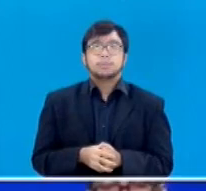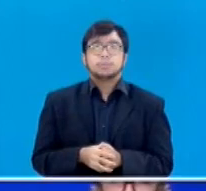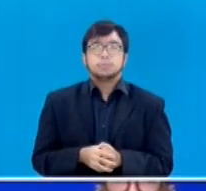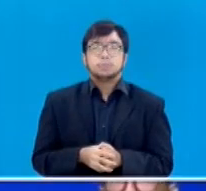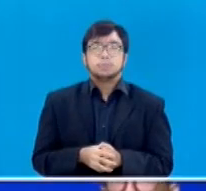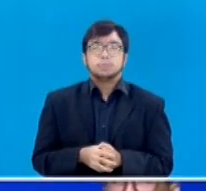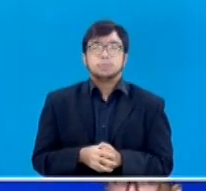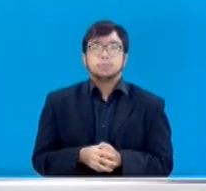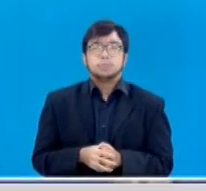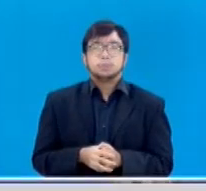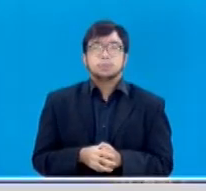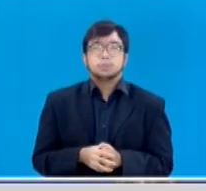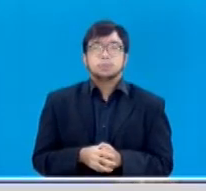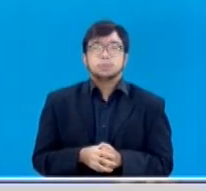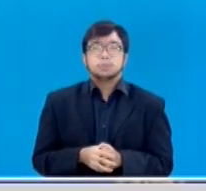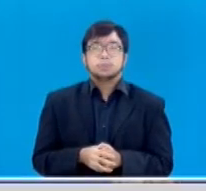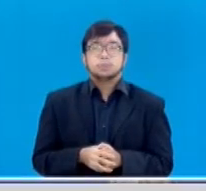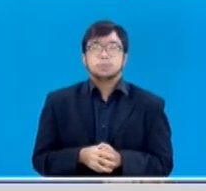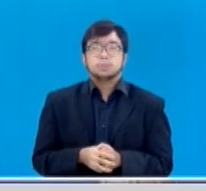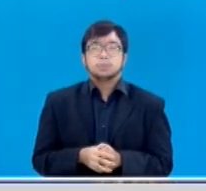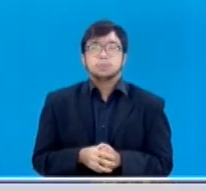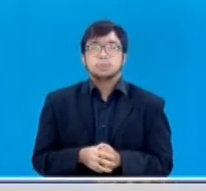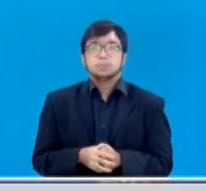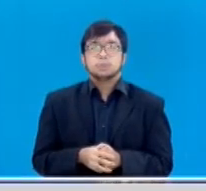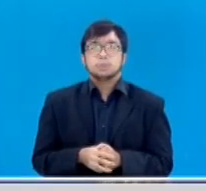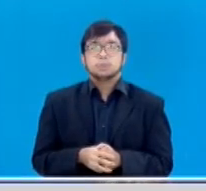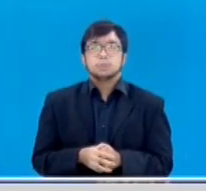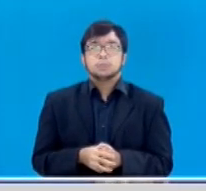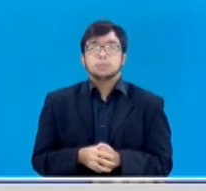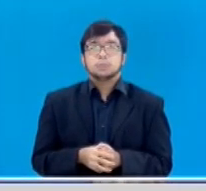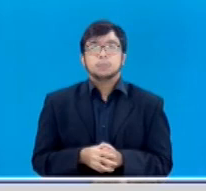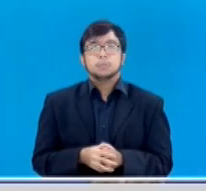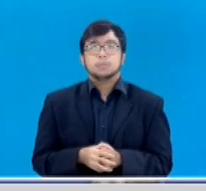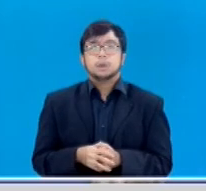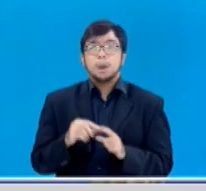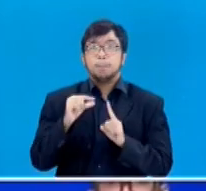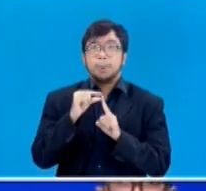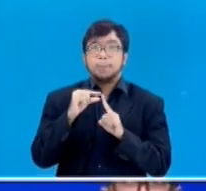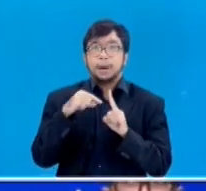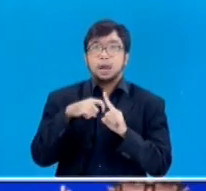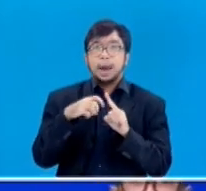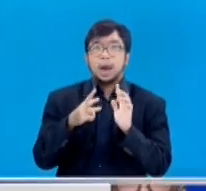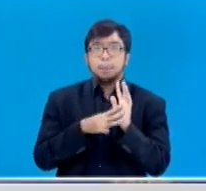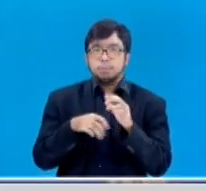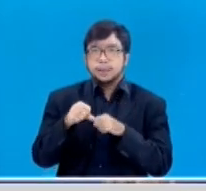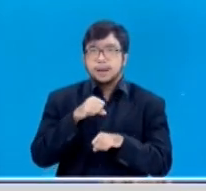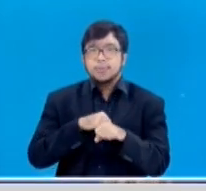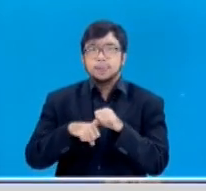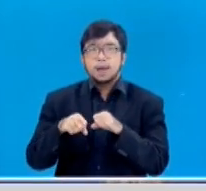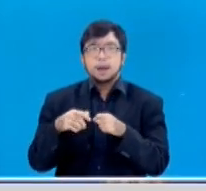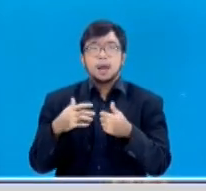PPKM adalah salah satu cerminan kesiapsiagaan Indonesia jika sewaktu-waktu kembali lagi terjadi kondisi